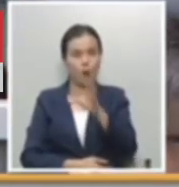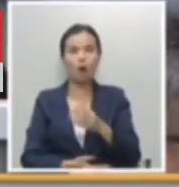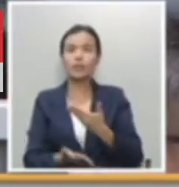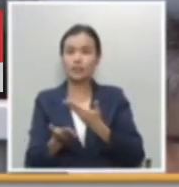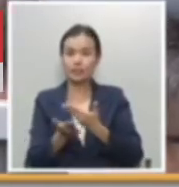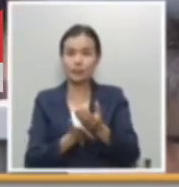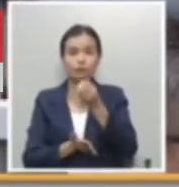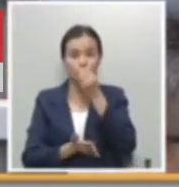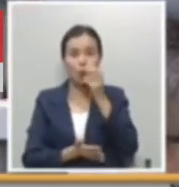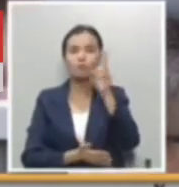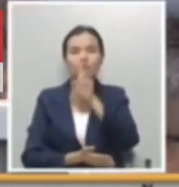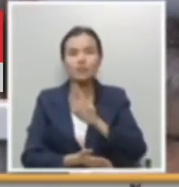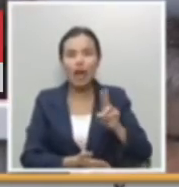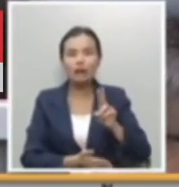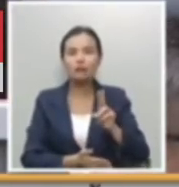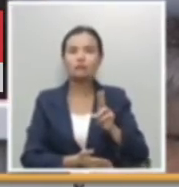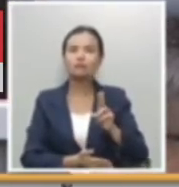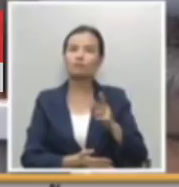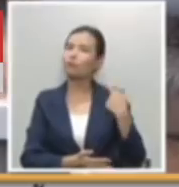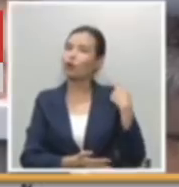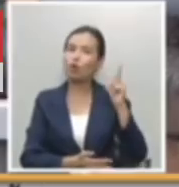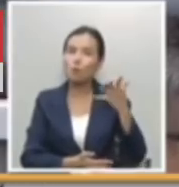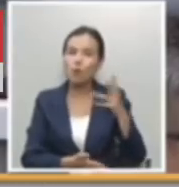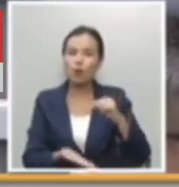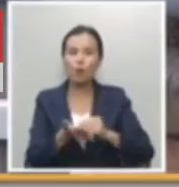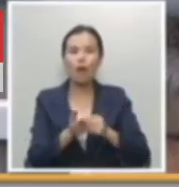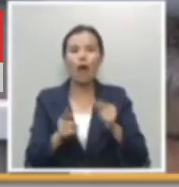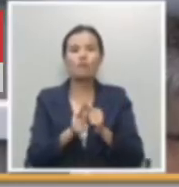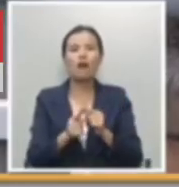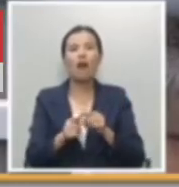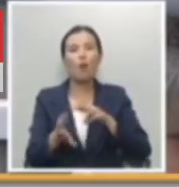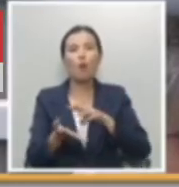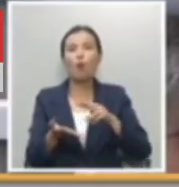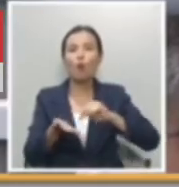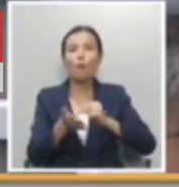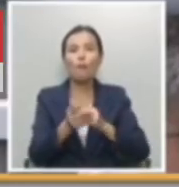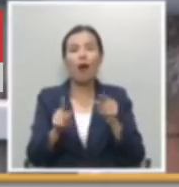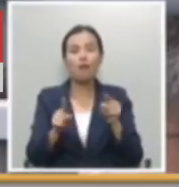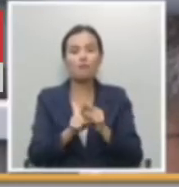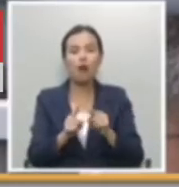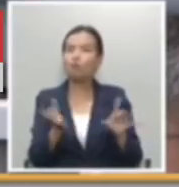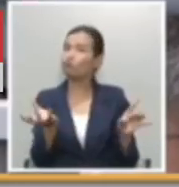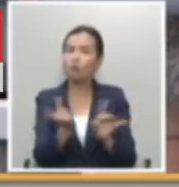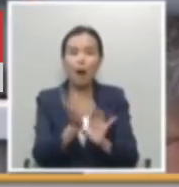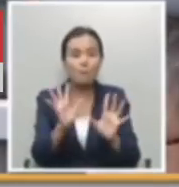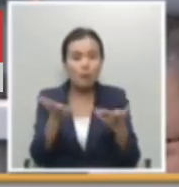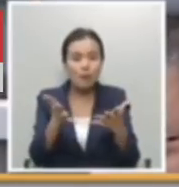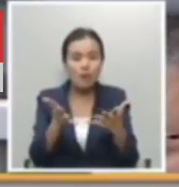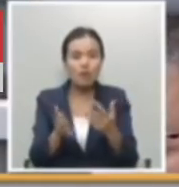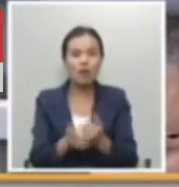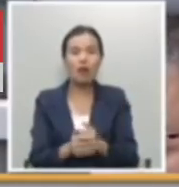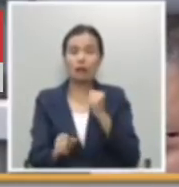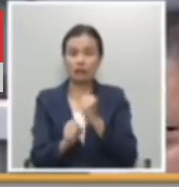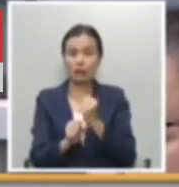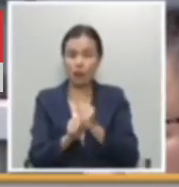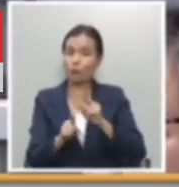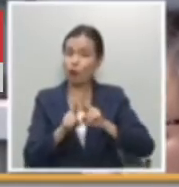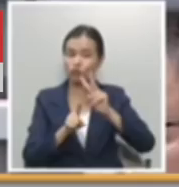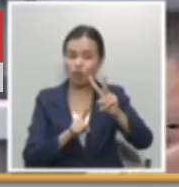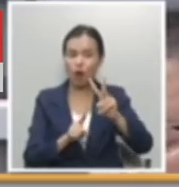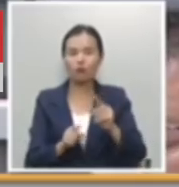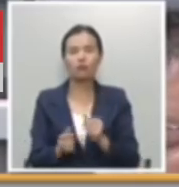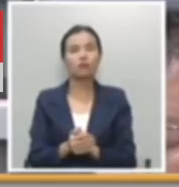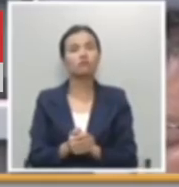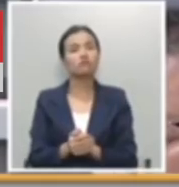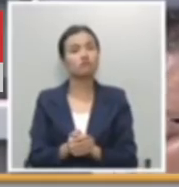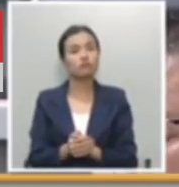อปใช้เนี่ยมันไม่ได้ผลมันเป็นขนมจีนเปล่าไร้น้ำยาแล้วมีการทำเฟส2ด้วยนะครับโอ้โหทำท่าจะบอกว่